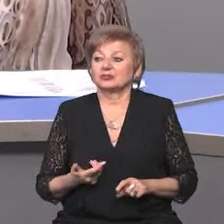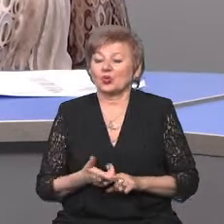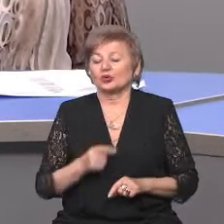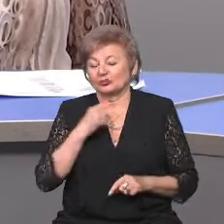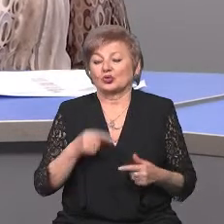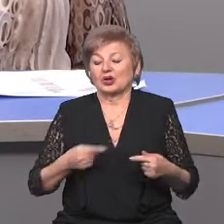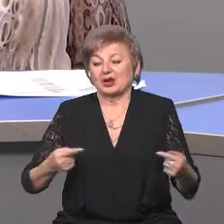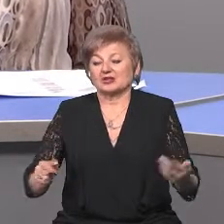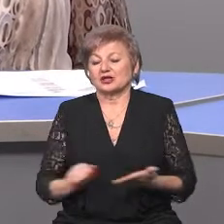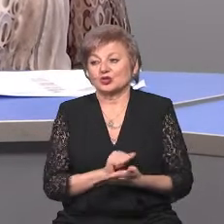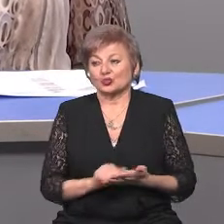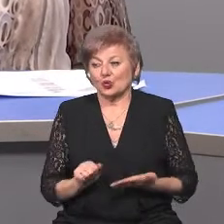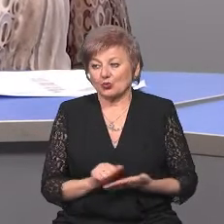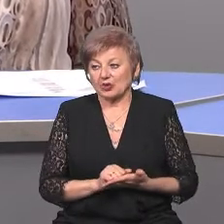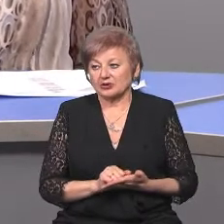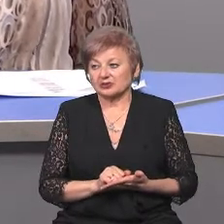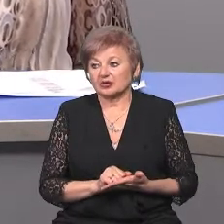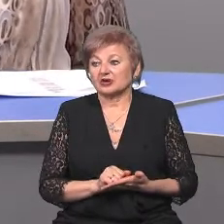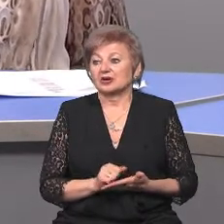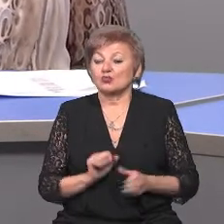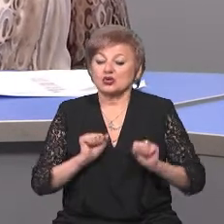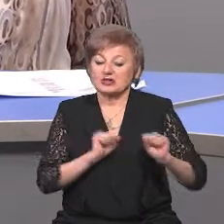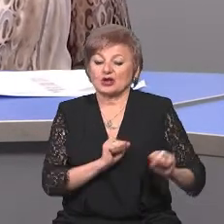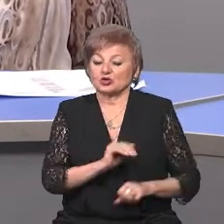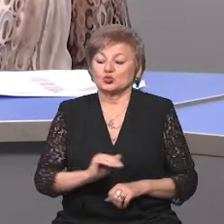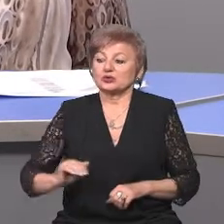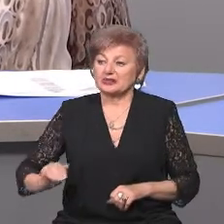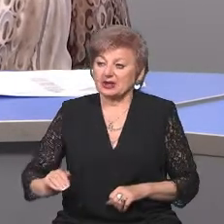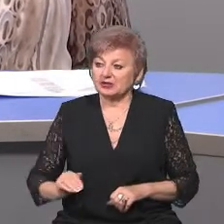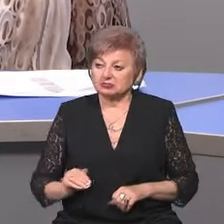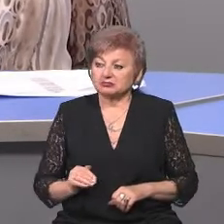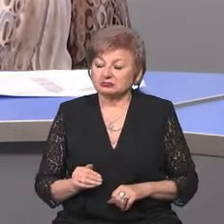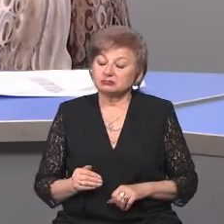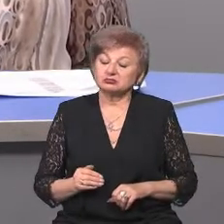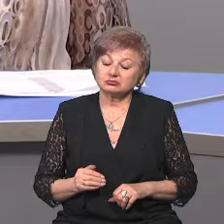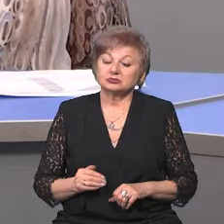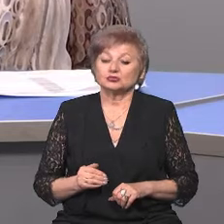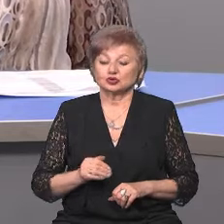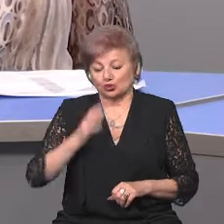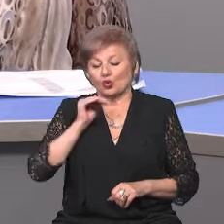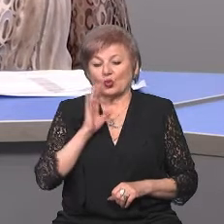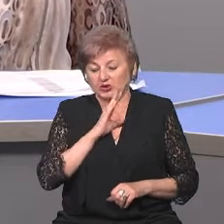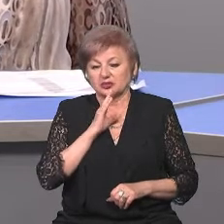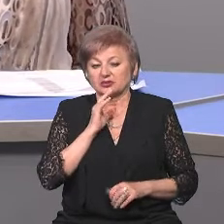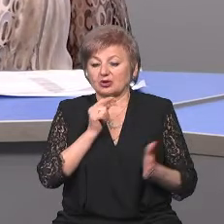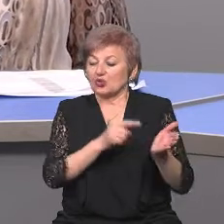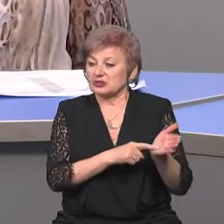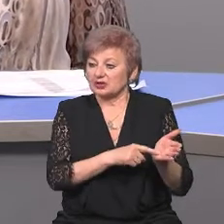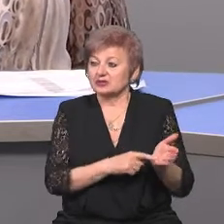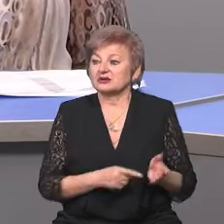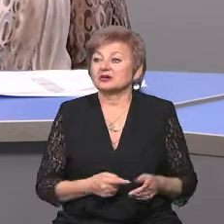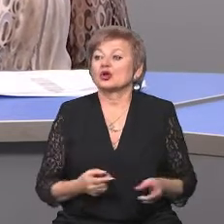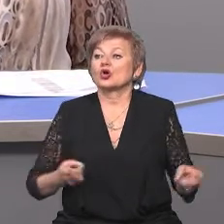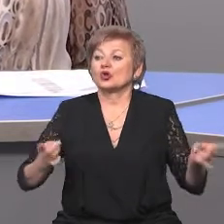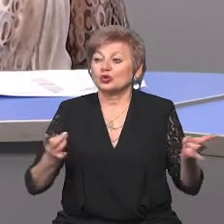багато інших документів по захисту дітей, на які ті ж батьки посилаються. Тому це все